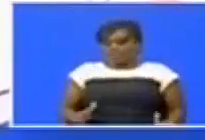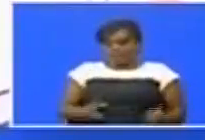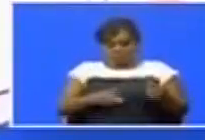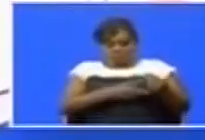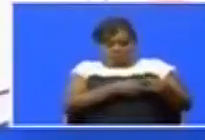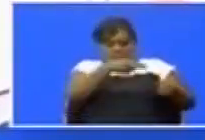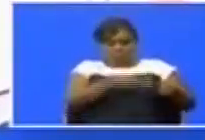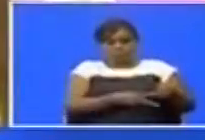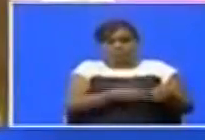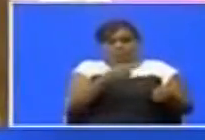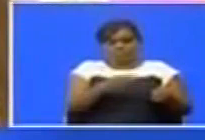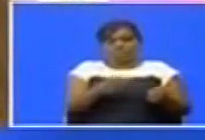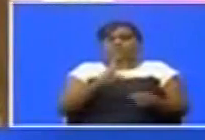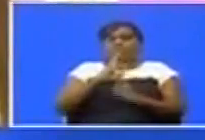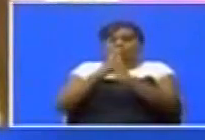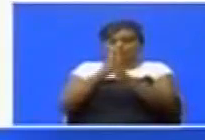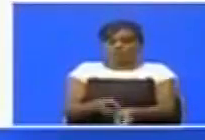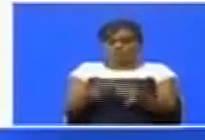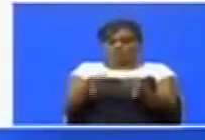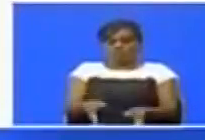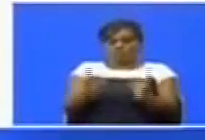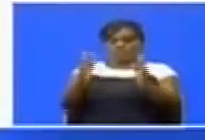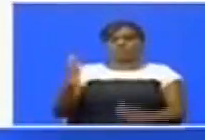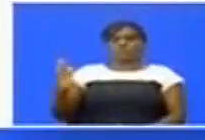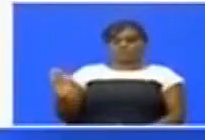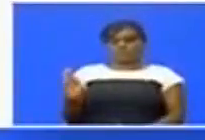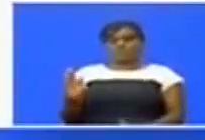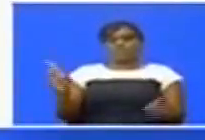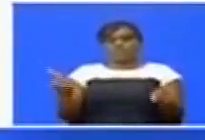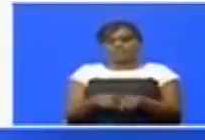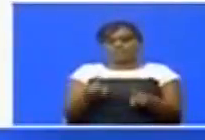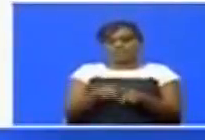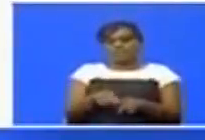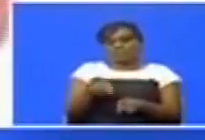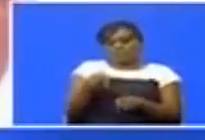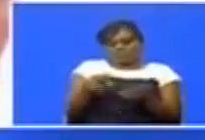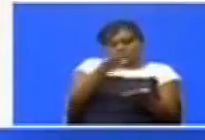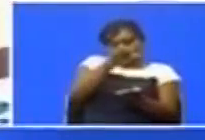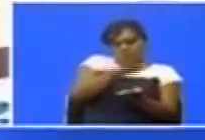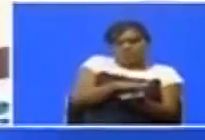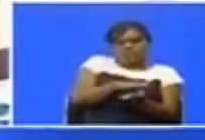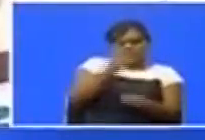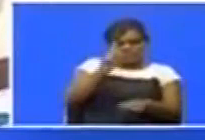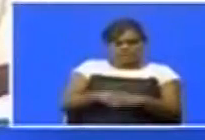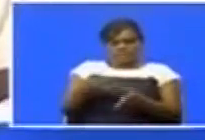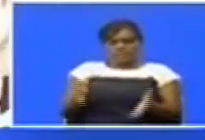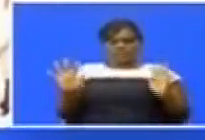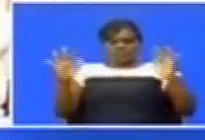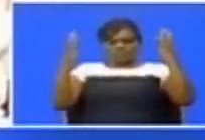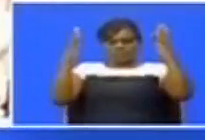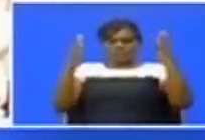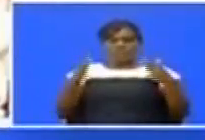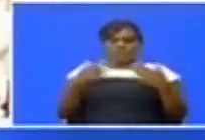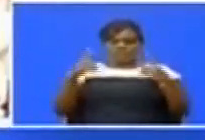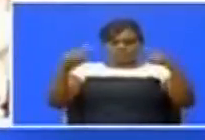za ukeketaji kuripotiwa mara moja kwa maafisa wa usalama. Hii ni kupunguza visa hivi msimu huu wa Krismasi. Matifu